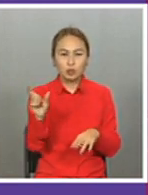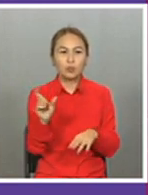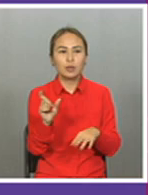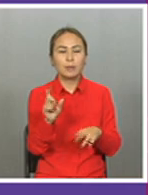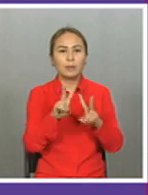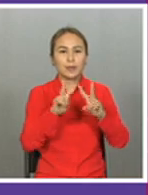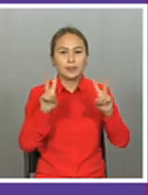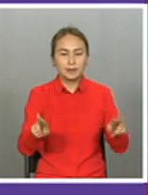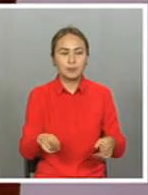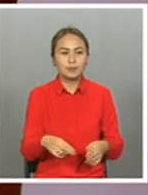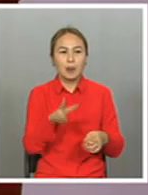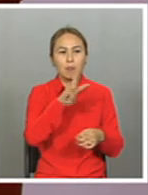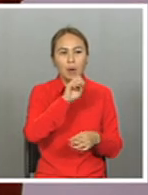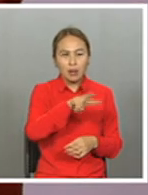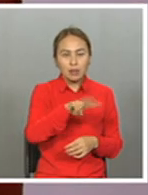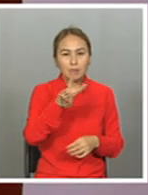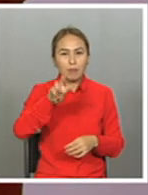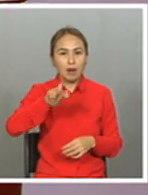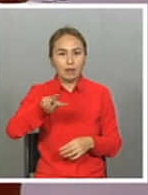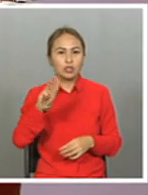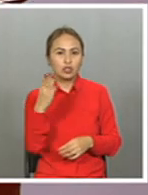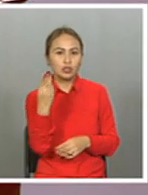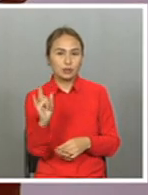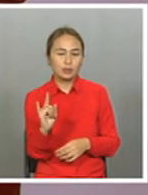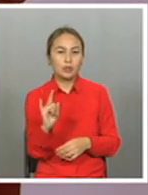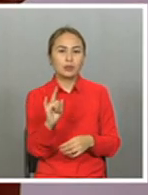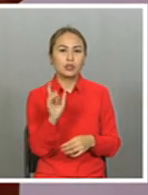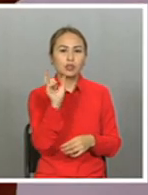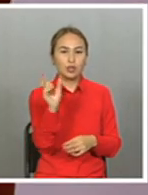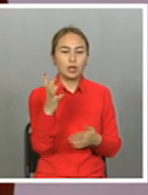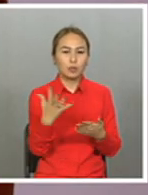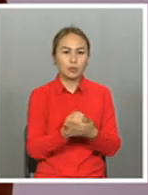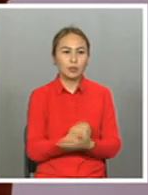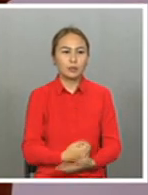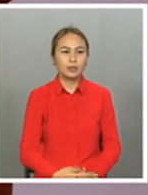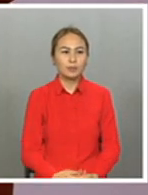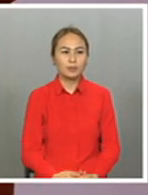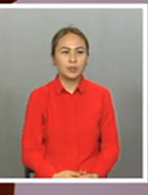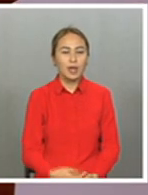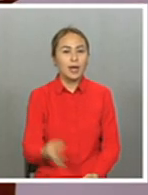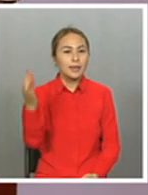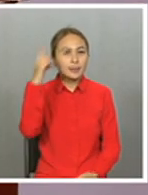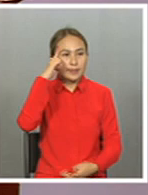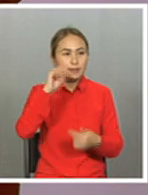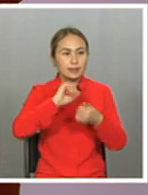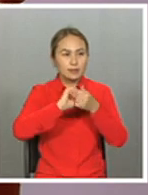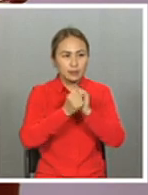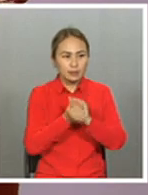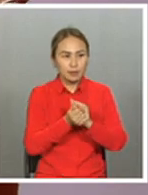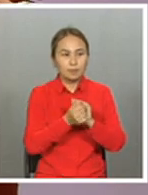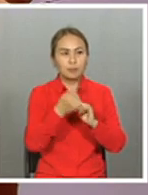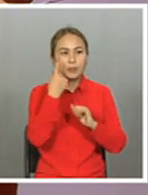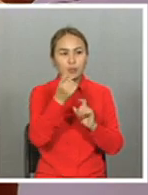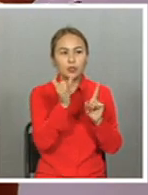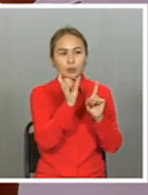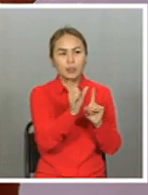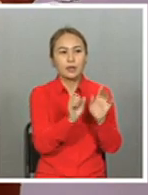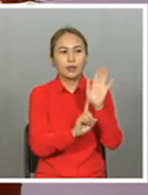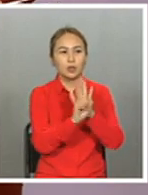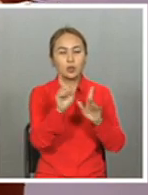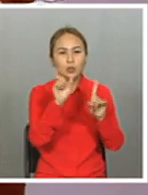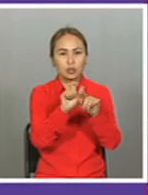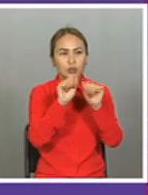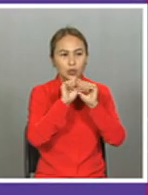бірдей. Мал, шы бізде жұрнақ болады. Естеріңе сақтаңдар. Бір түбірден